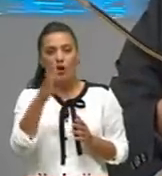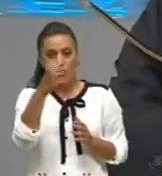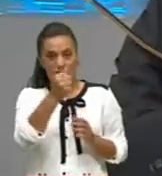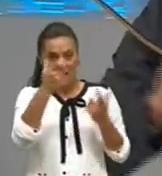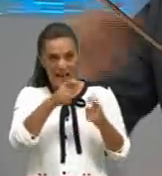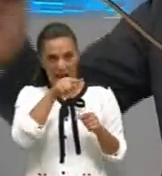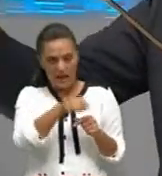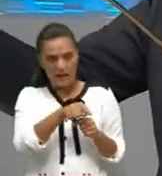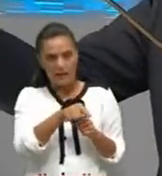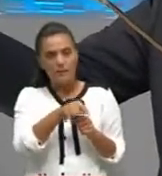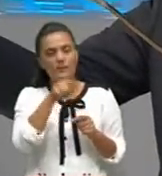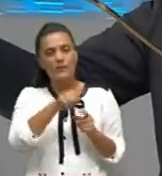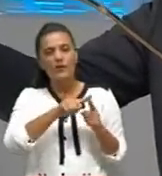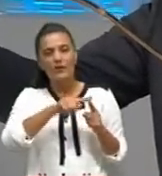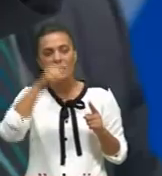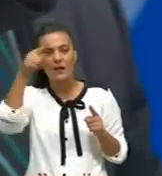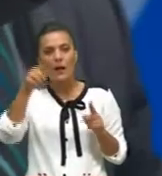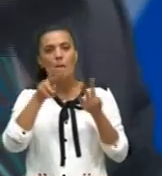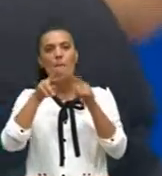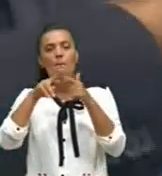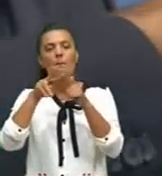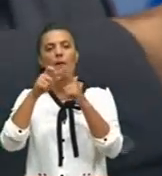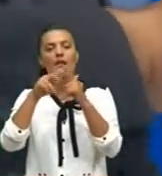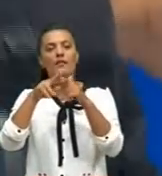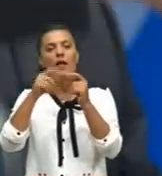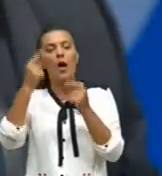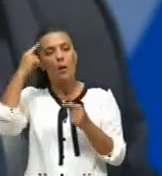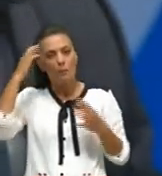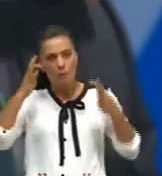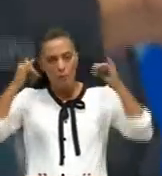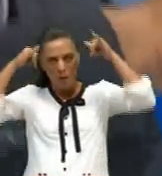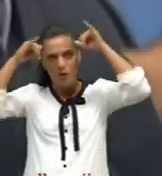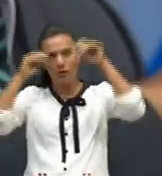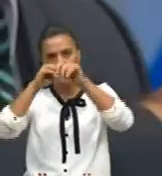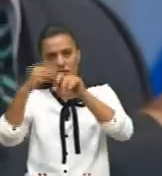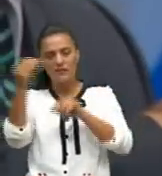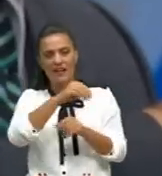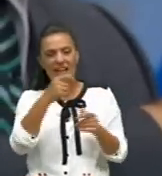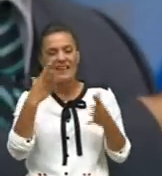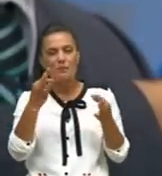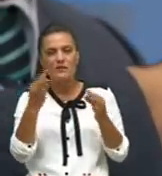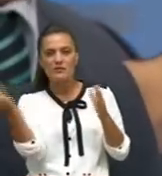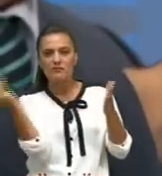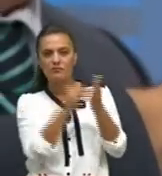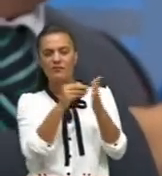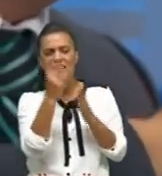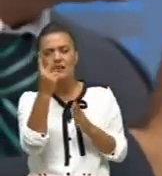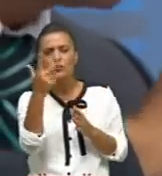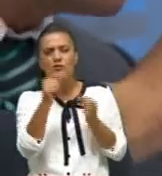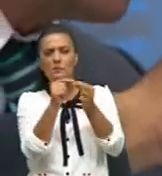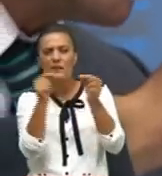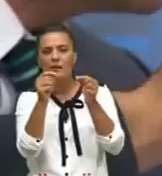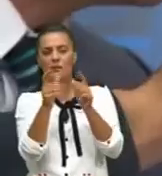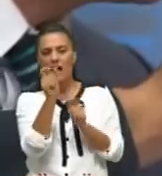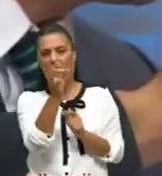tam buradan hı-hı. şuraya kadar manda boynuzu içine karnına yapıştırılır. Hı-hı. Bu 2-3 milim